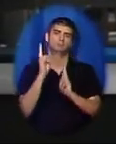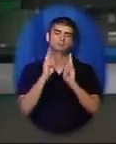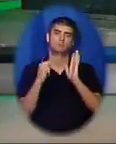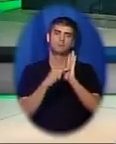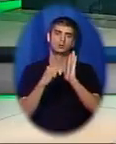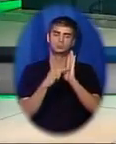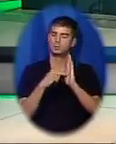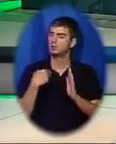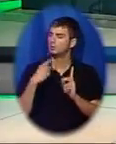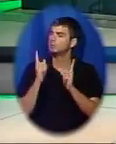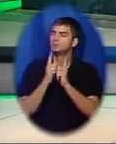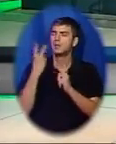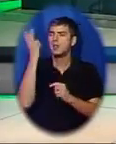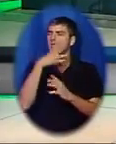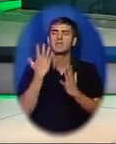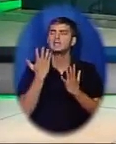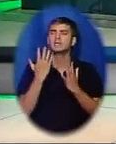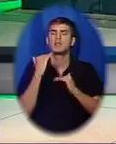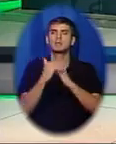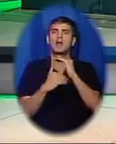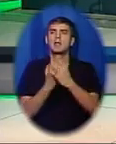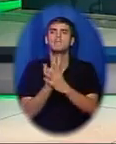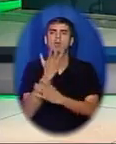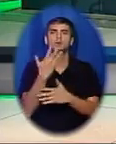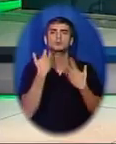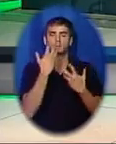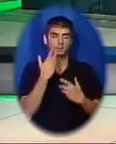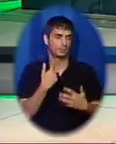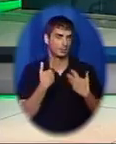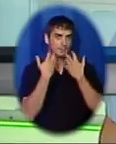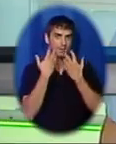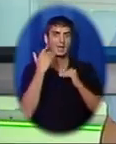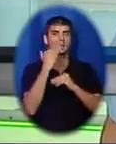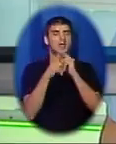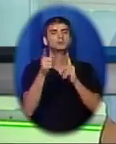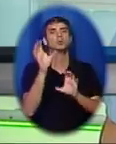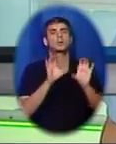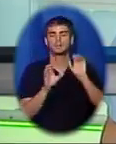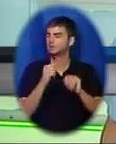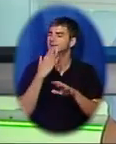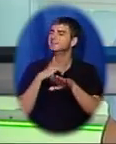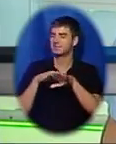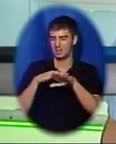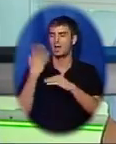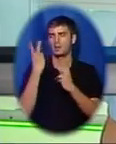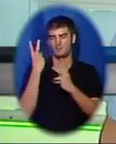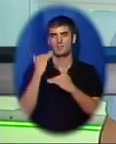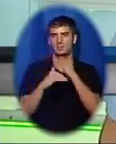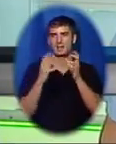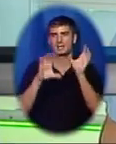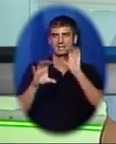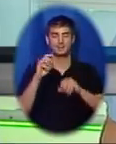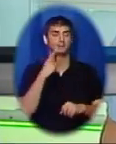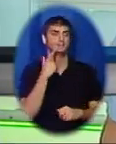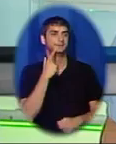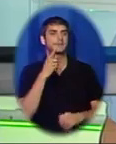מאוד בקצרה לנסות להבין מהו התהליך הביולוגי הזה שאתה מתאר. אני מתאר תהליך שהוא תהליך כימי. תהליך הכימי, סליחה, כמובן.